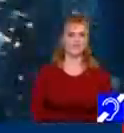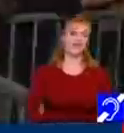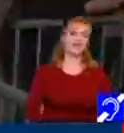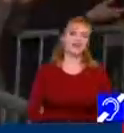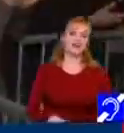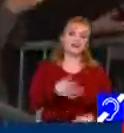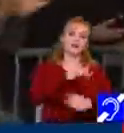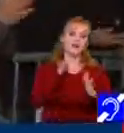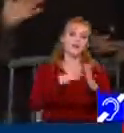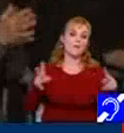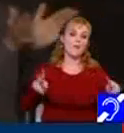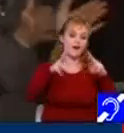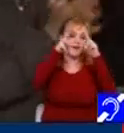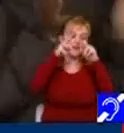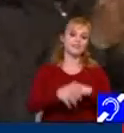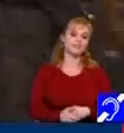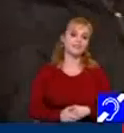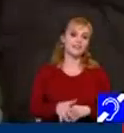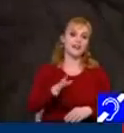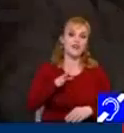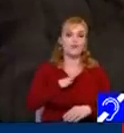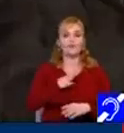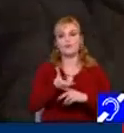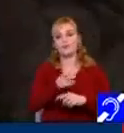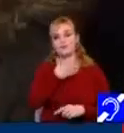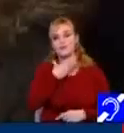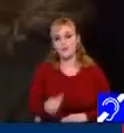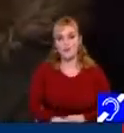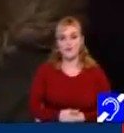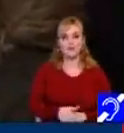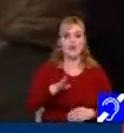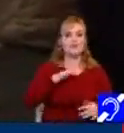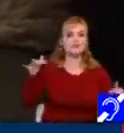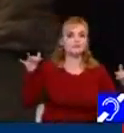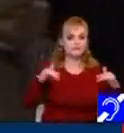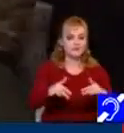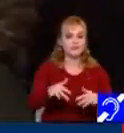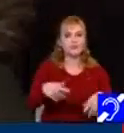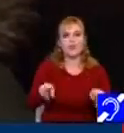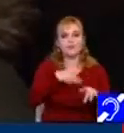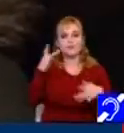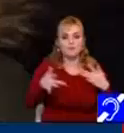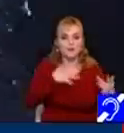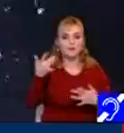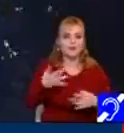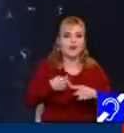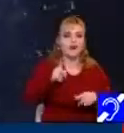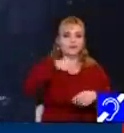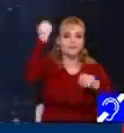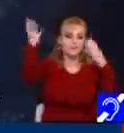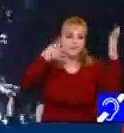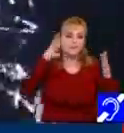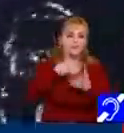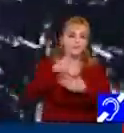Celebrul Boulevard Champs-Élysées din Paris a fost plin până la refuz. Pe Arcul de Triumf a fost proiectat un întreg spectacol, dar focul de artificii de la